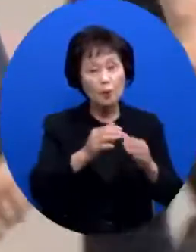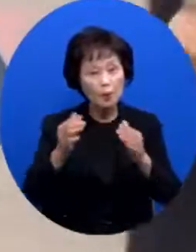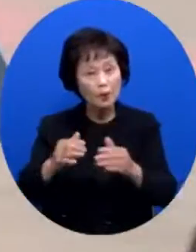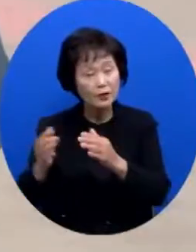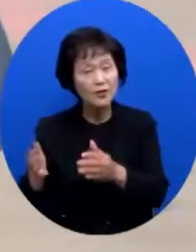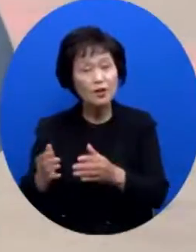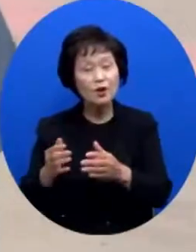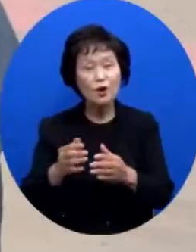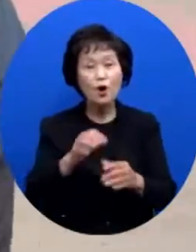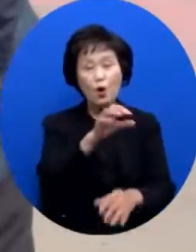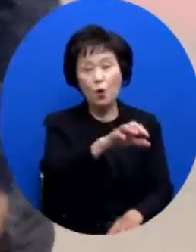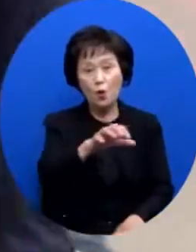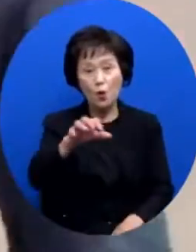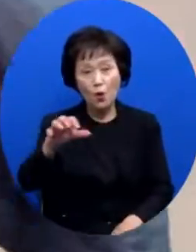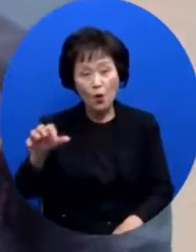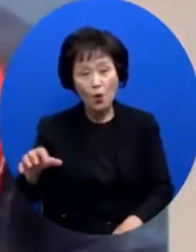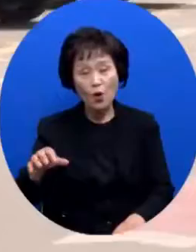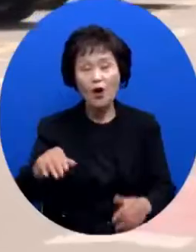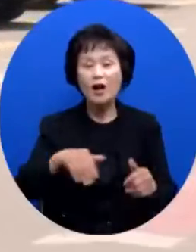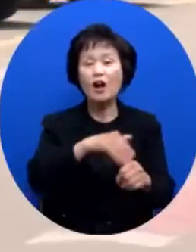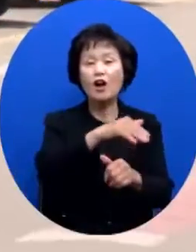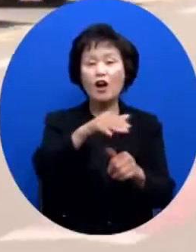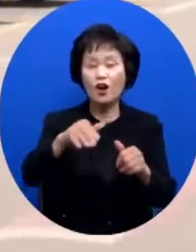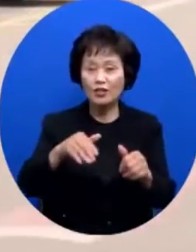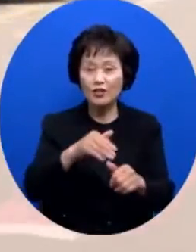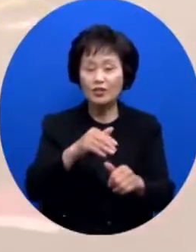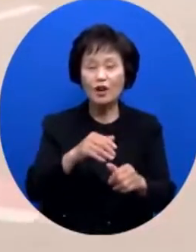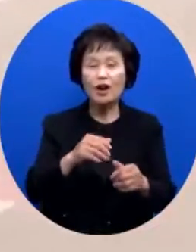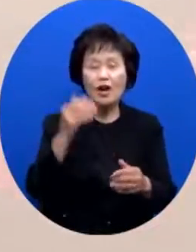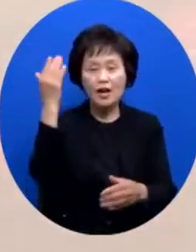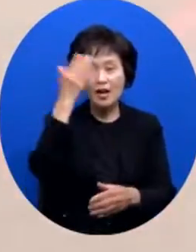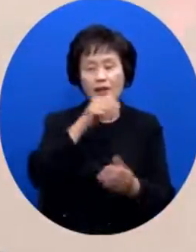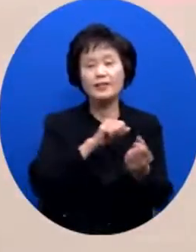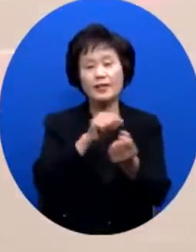원주교와 개봉교, 원주천 근방 10km 구간 등을 청소했습니다.